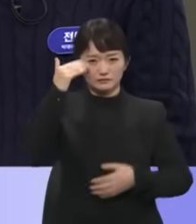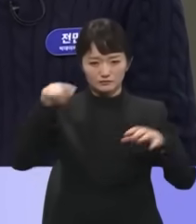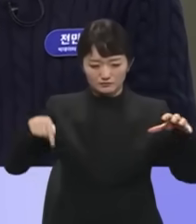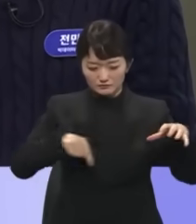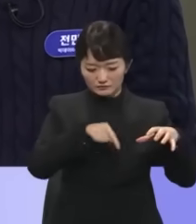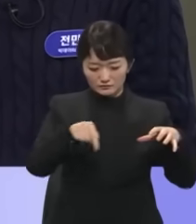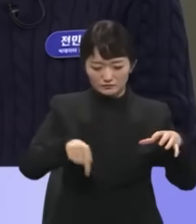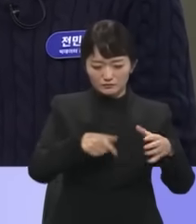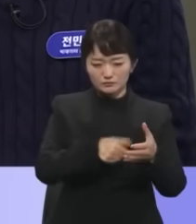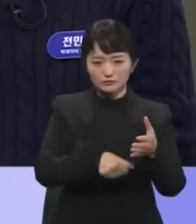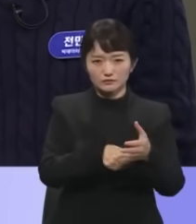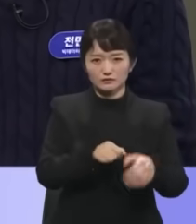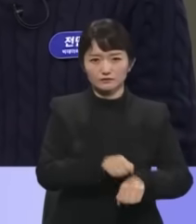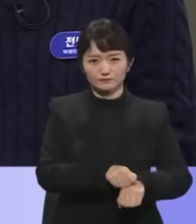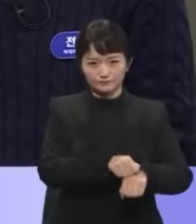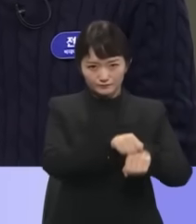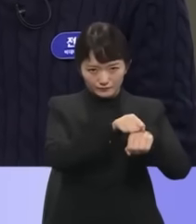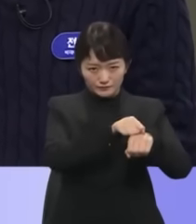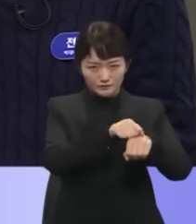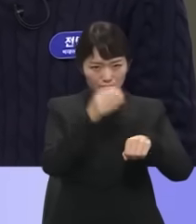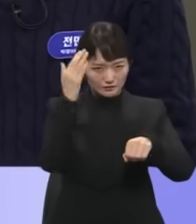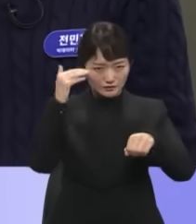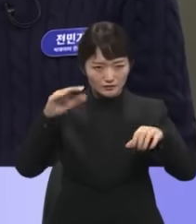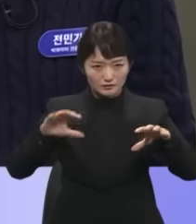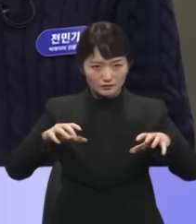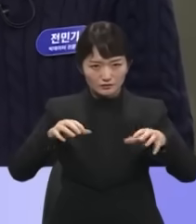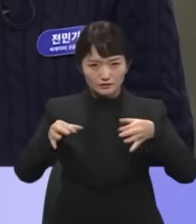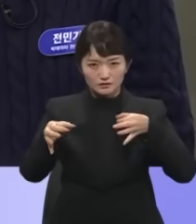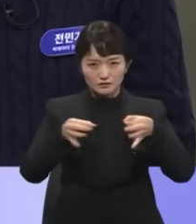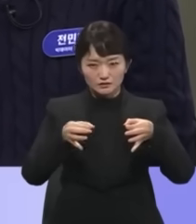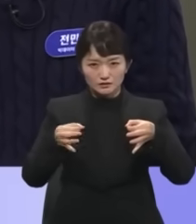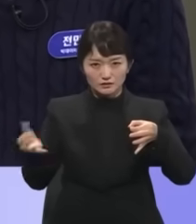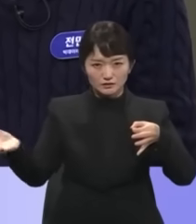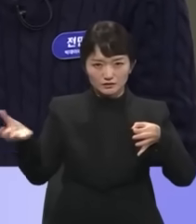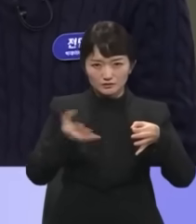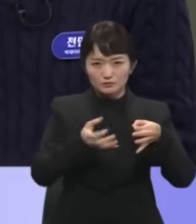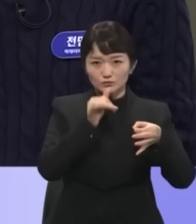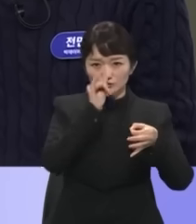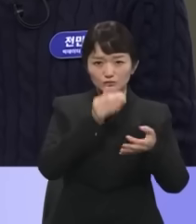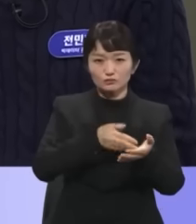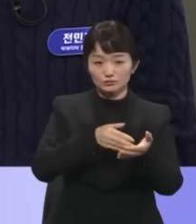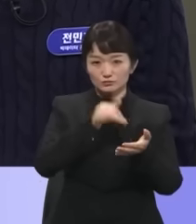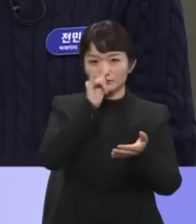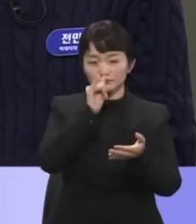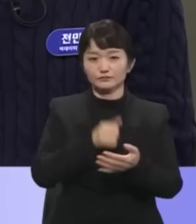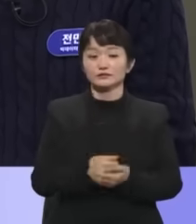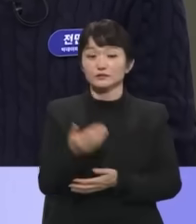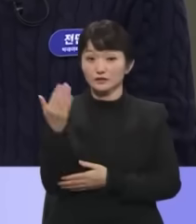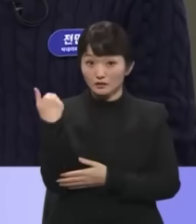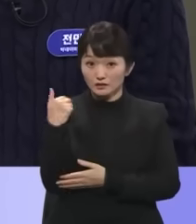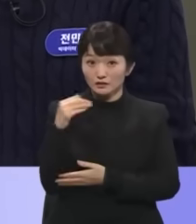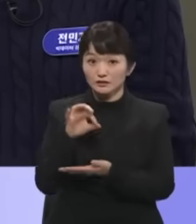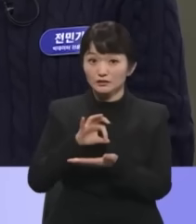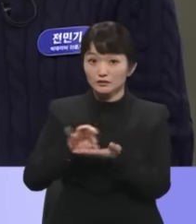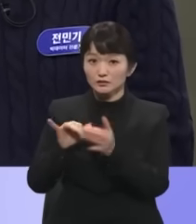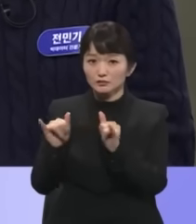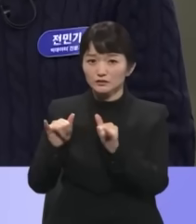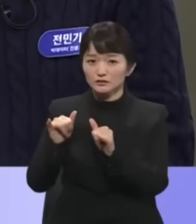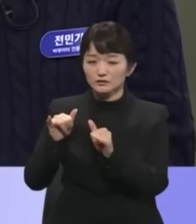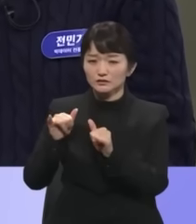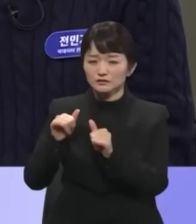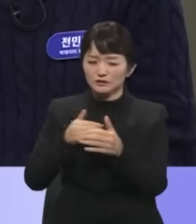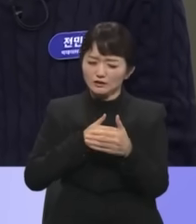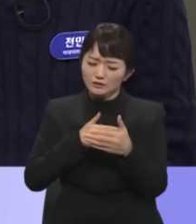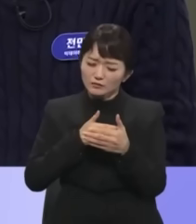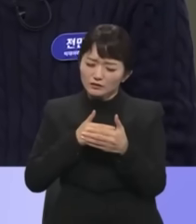물류센터 지어서 한국 시장을 본격적으로 진출할 수 있다 그런 네. 뉴스들도 나오고 있거든요. 아, 그래요? 네. 그 전에 소비자의 이런 좀 불안한